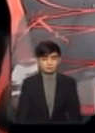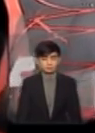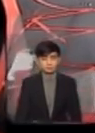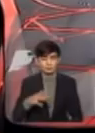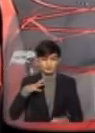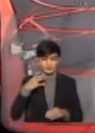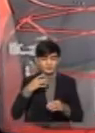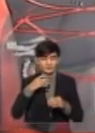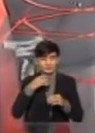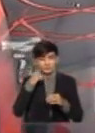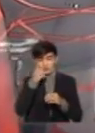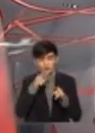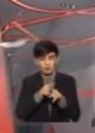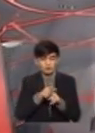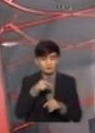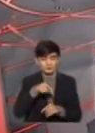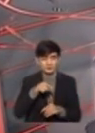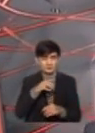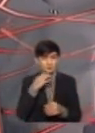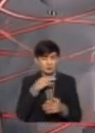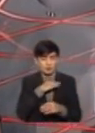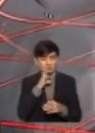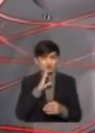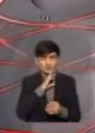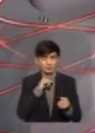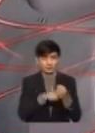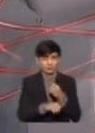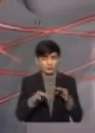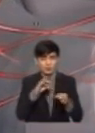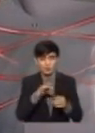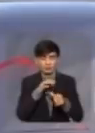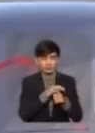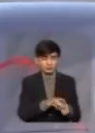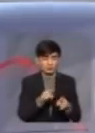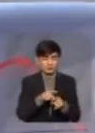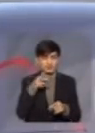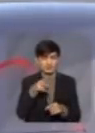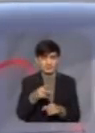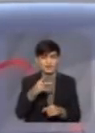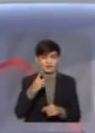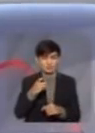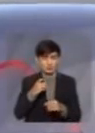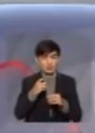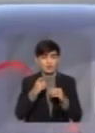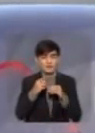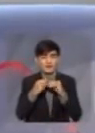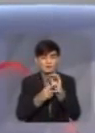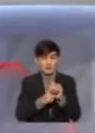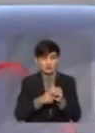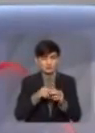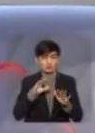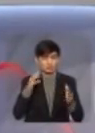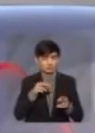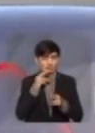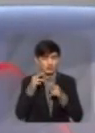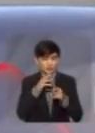Былтыр елімізде зорлық құрбаны болған әйелдерден құқық қорғау органдарына 2118 шағым түссе, сотқа оның тең